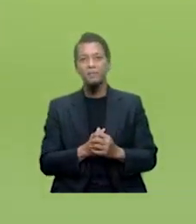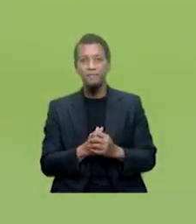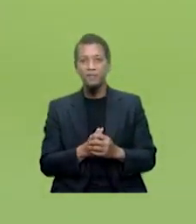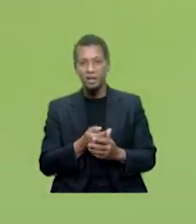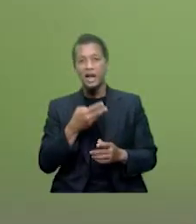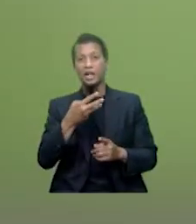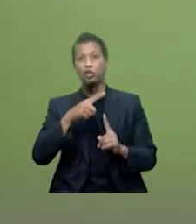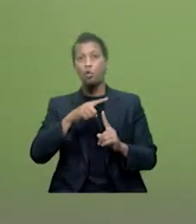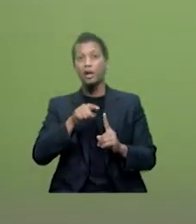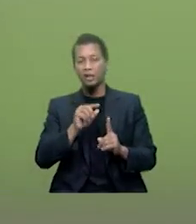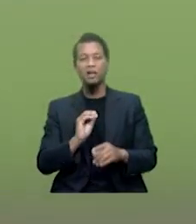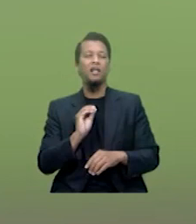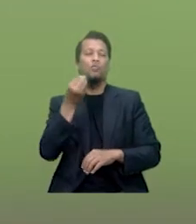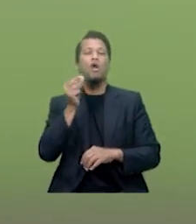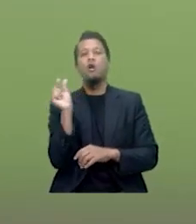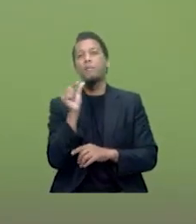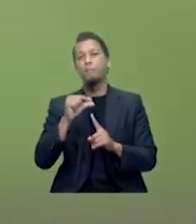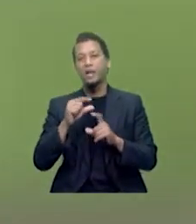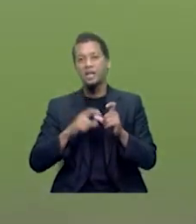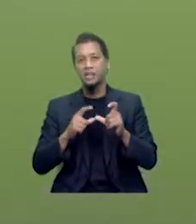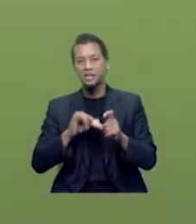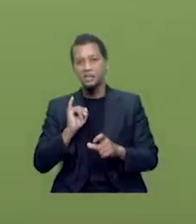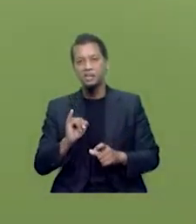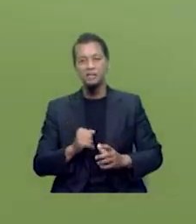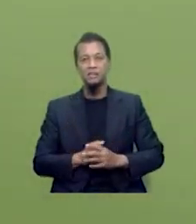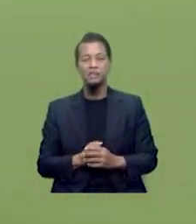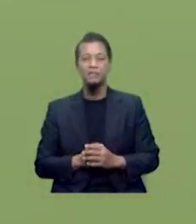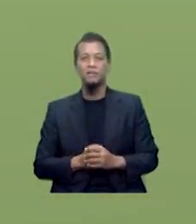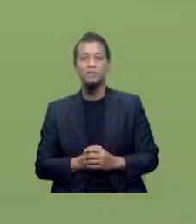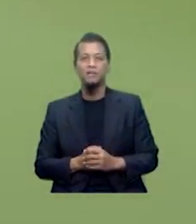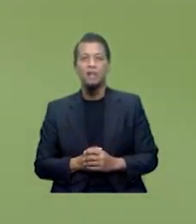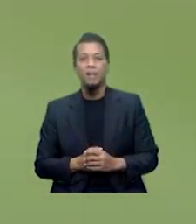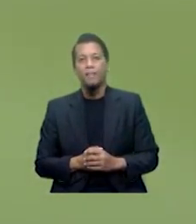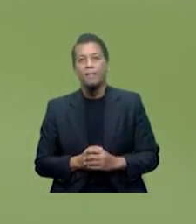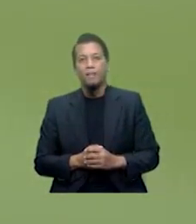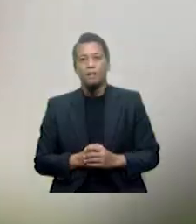ketua umum PSSI sampai 10 game LED Nah itu juga udah ada pemasukan